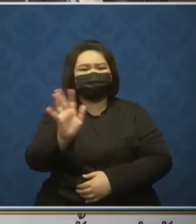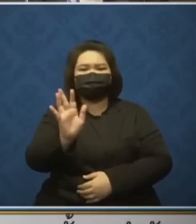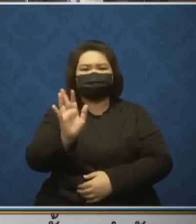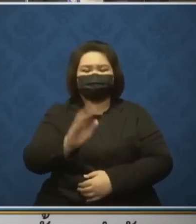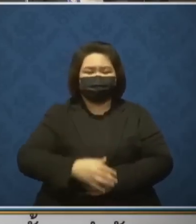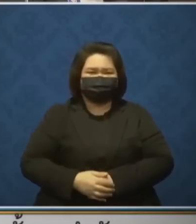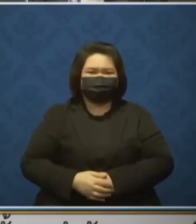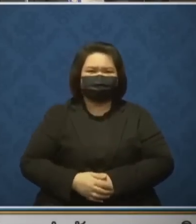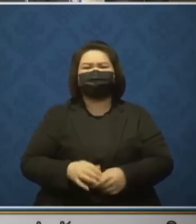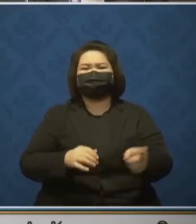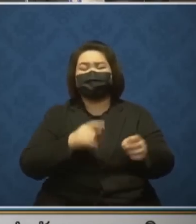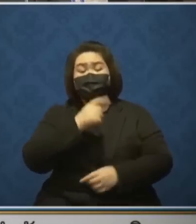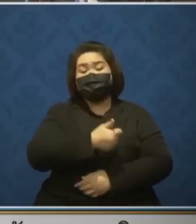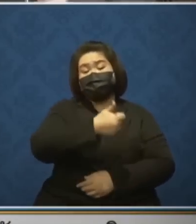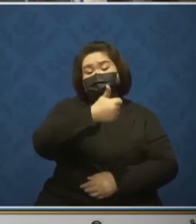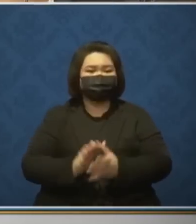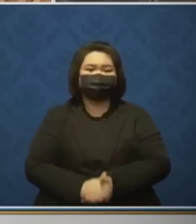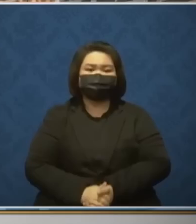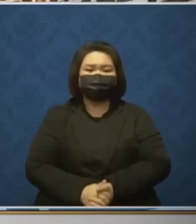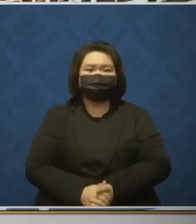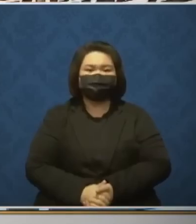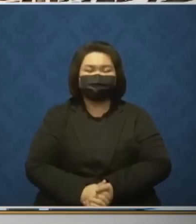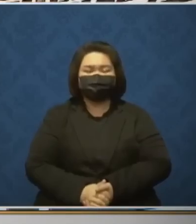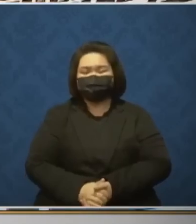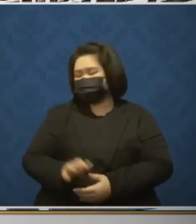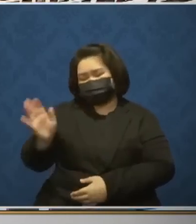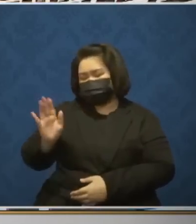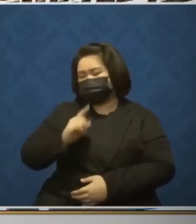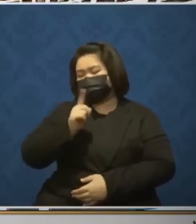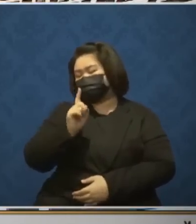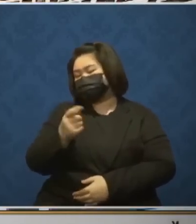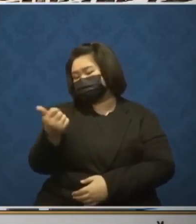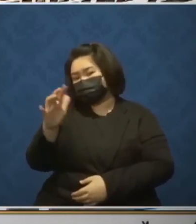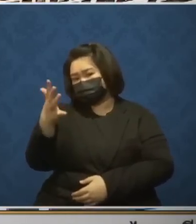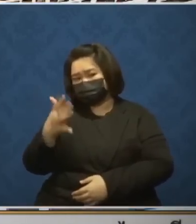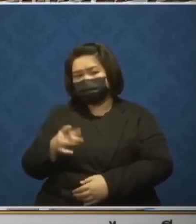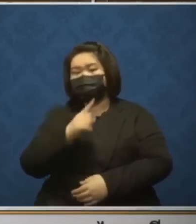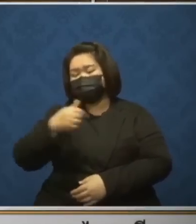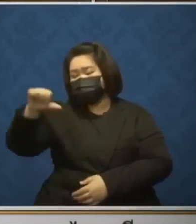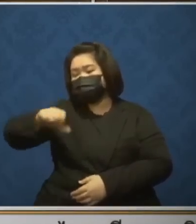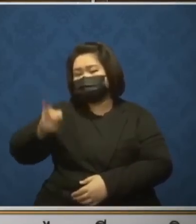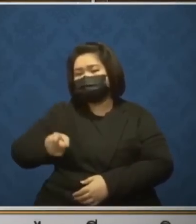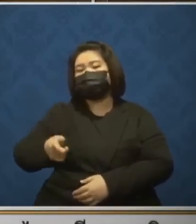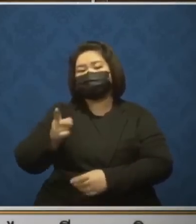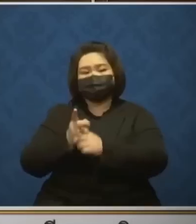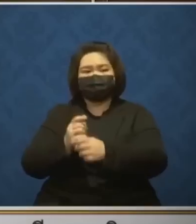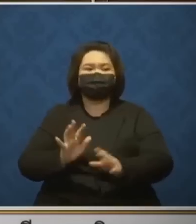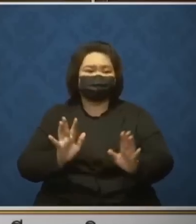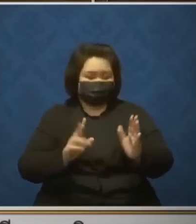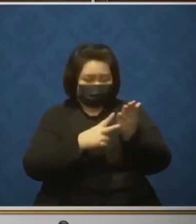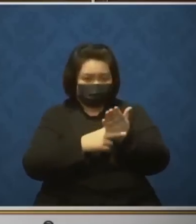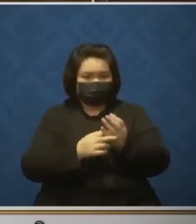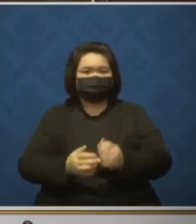กรบท่านเป็อย่นี้ เอาดีใส่ตัว เอาชั่วใ่คนอื่นผมไมได้เอาชั่วใส่ใครละครับถ้าชวจิงมัก็ต้องชั่วการน